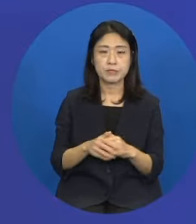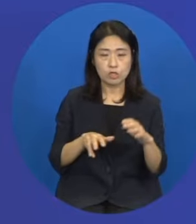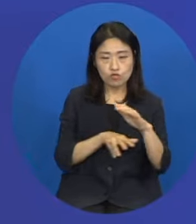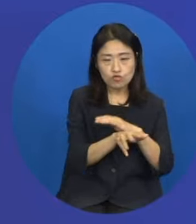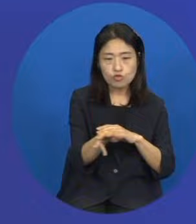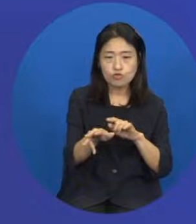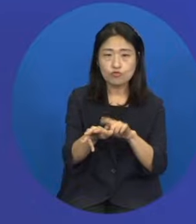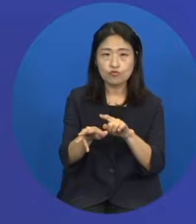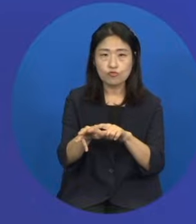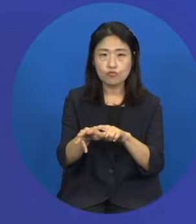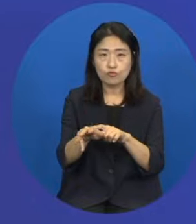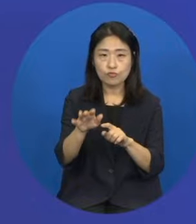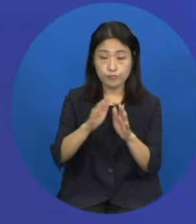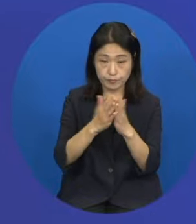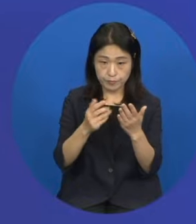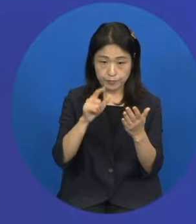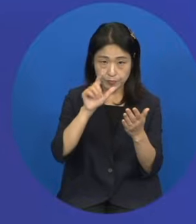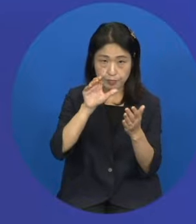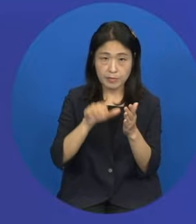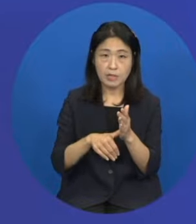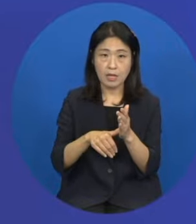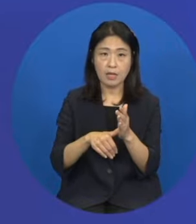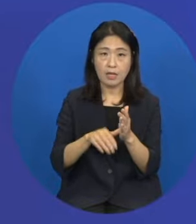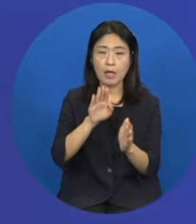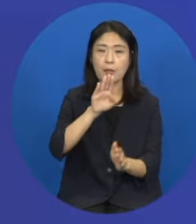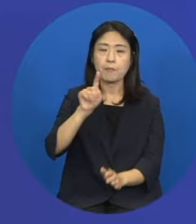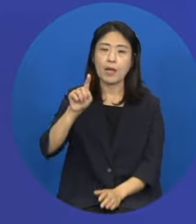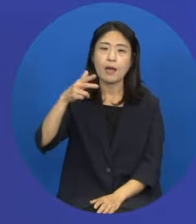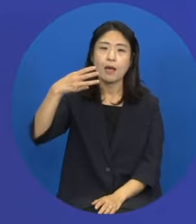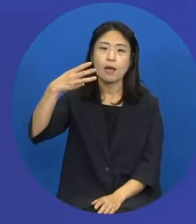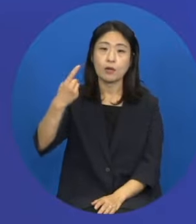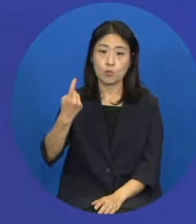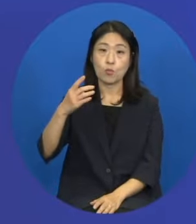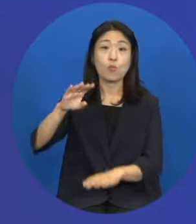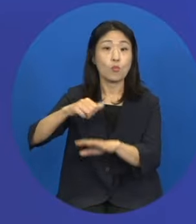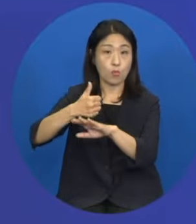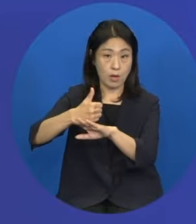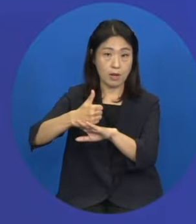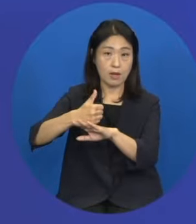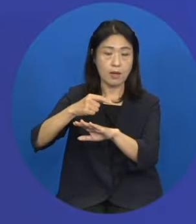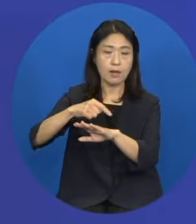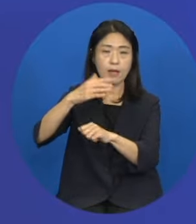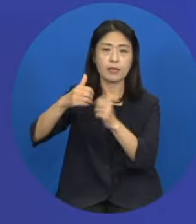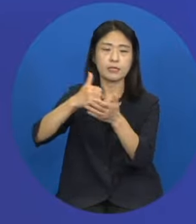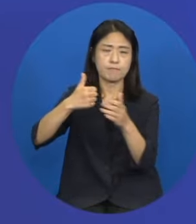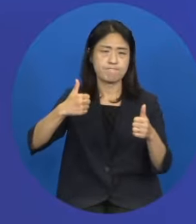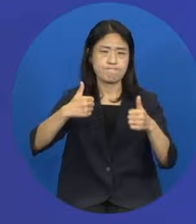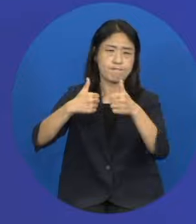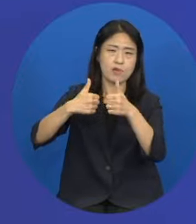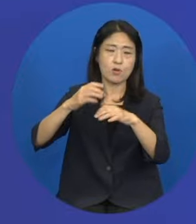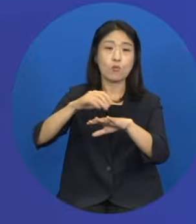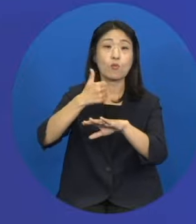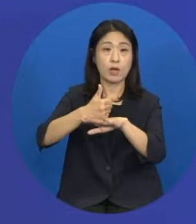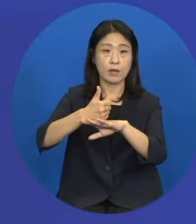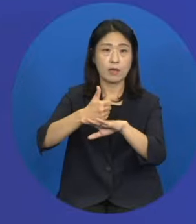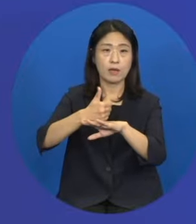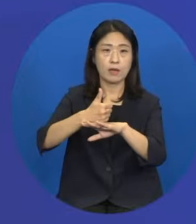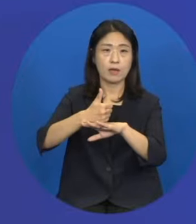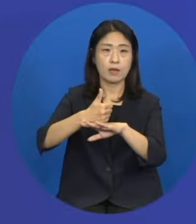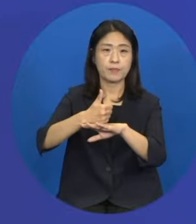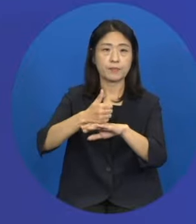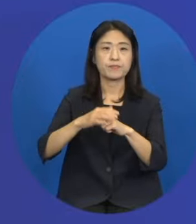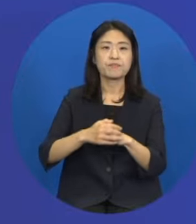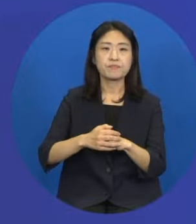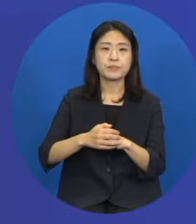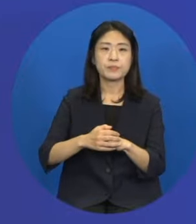왕, 대표적으로 하나님을 대적한 왕이었습니다. 그리고 여호수아 시대에는 하나님을